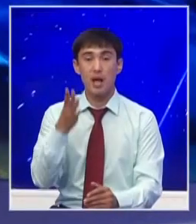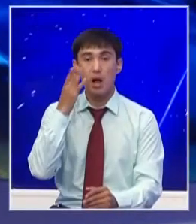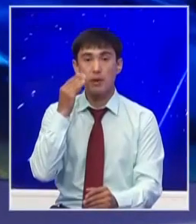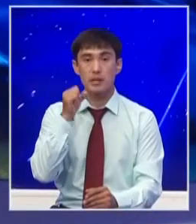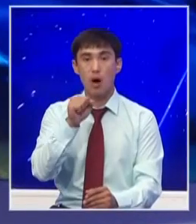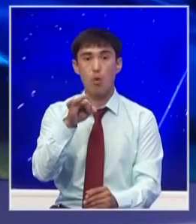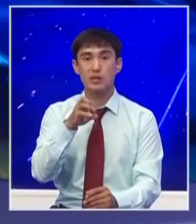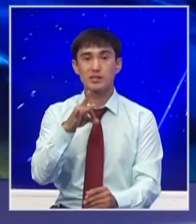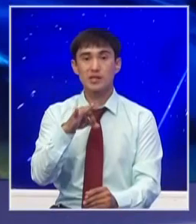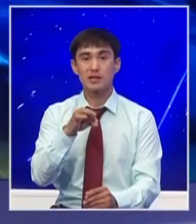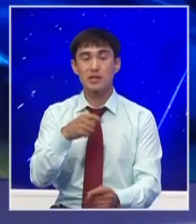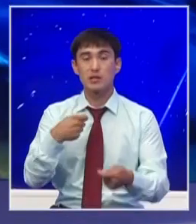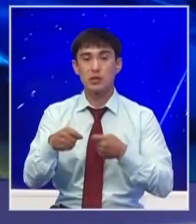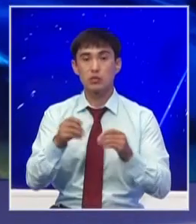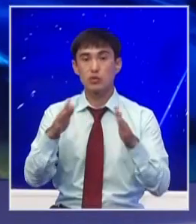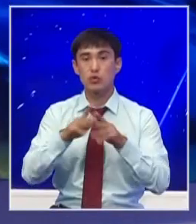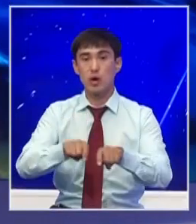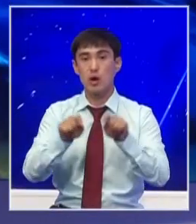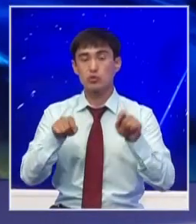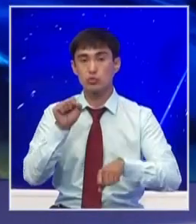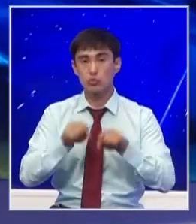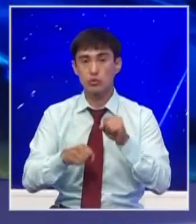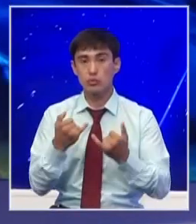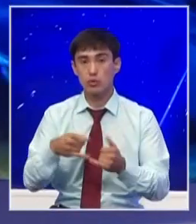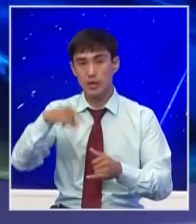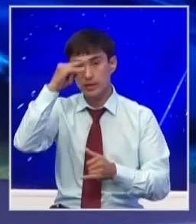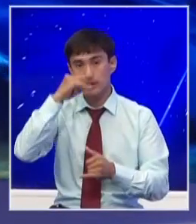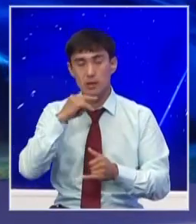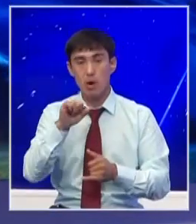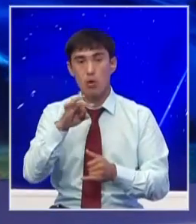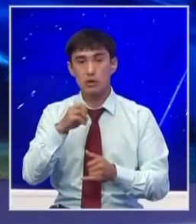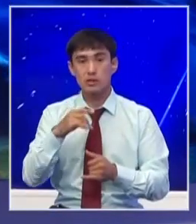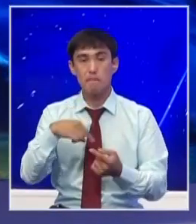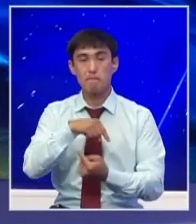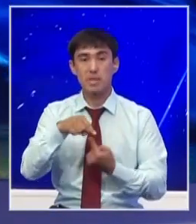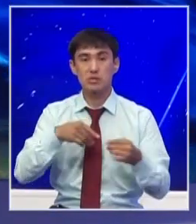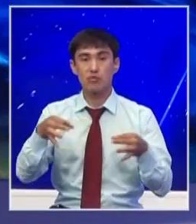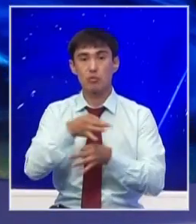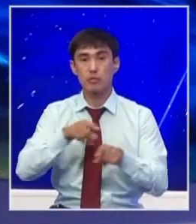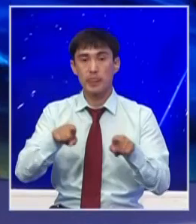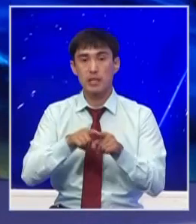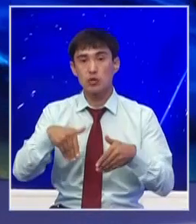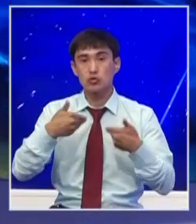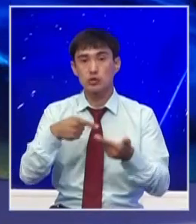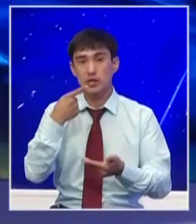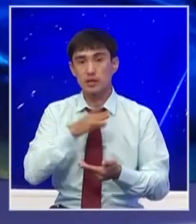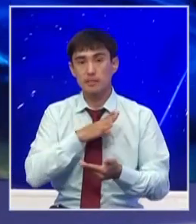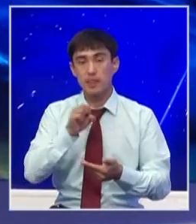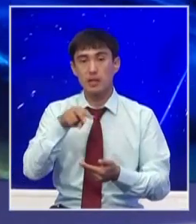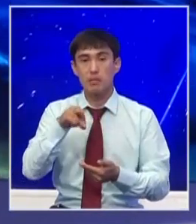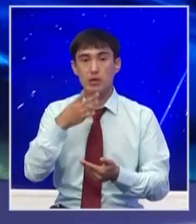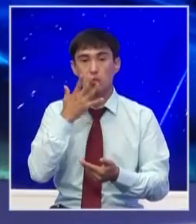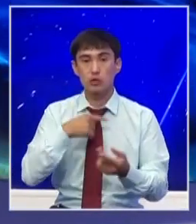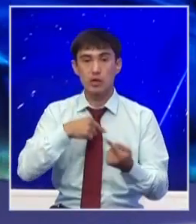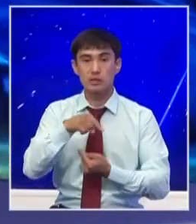Алматыда Ауғанстан сауда үйі ашылуы мүмкін. Бүгін Қазақстан мен Ауғанстан бизнес форумында осындай ұсыныс айтылды. Атамекен